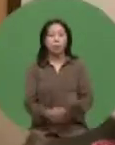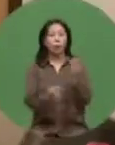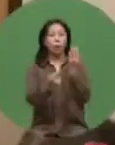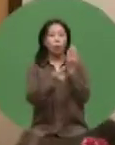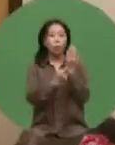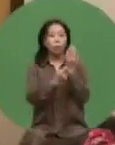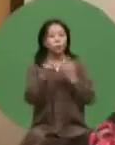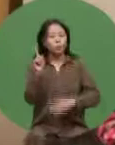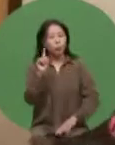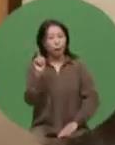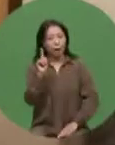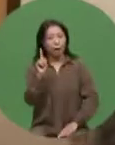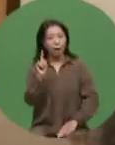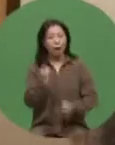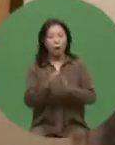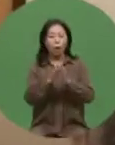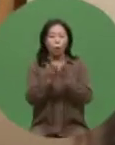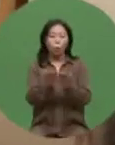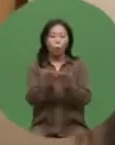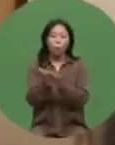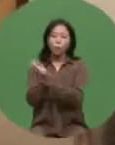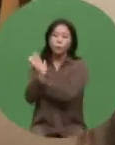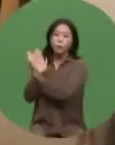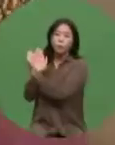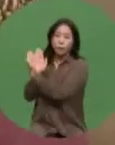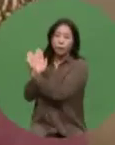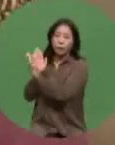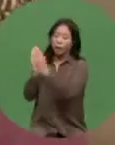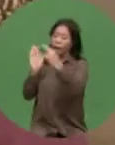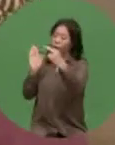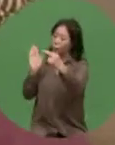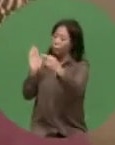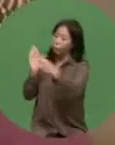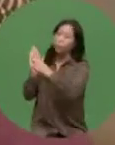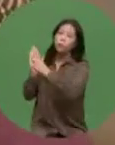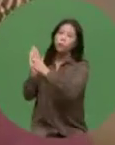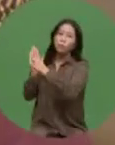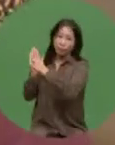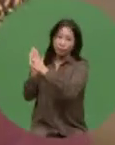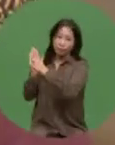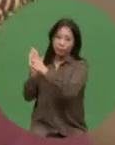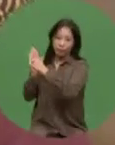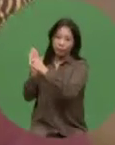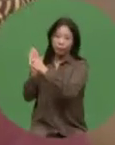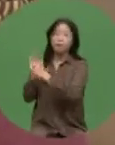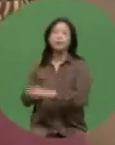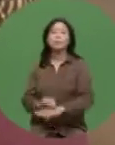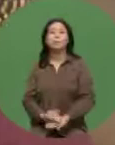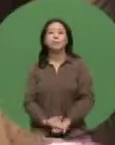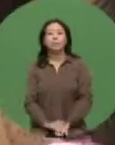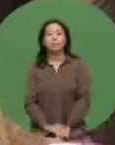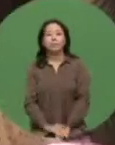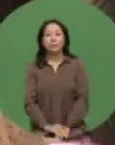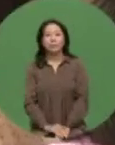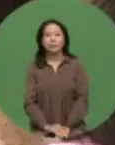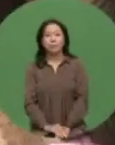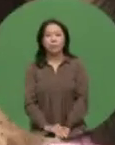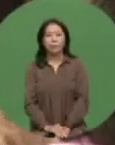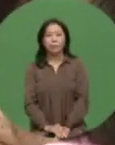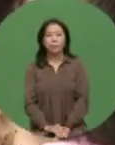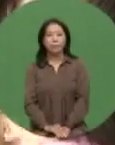をするコツは、本を垂直に立て、子どもたちの目線に対して水平にすることです。